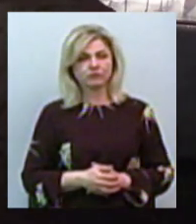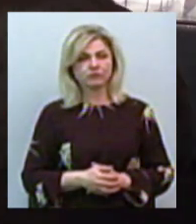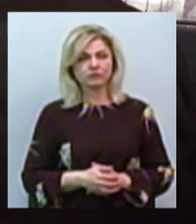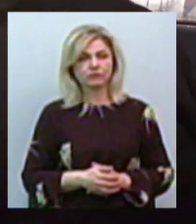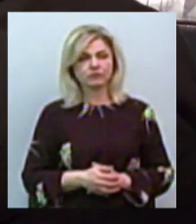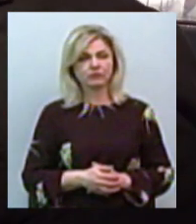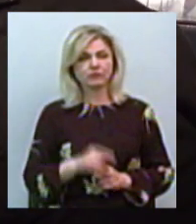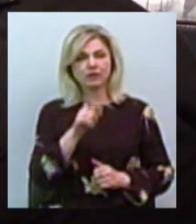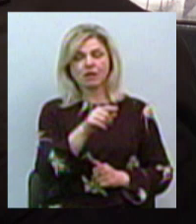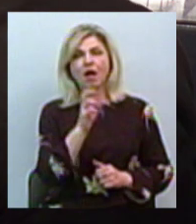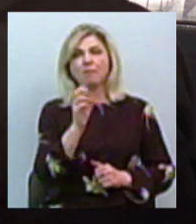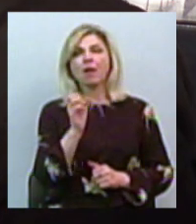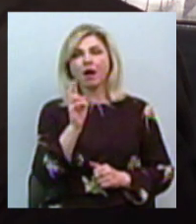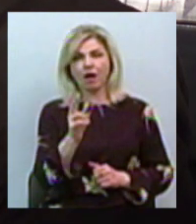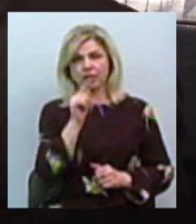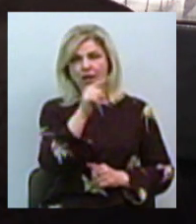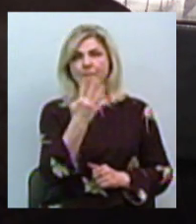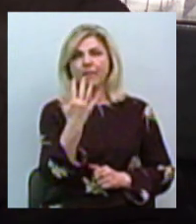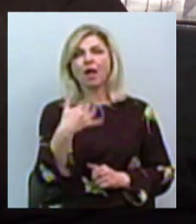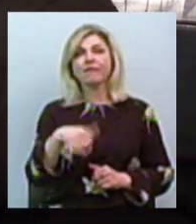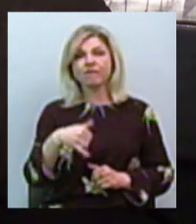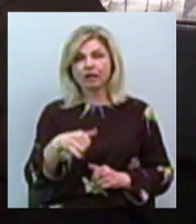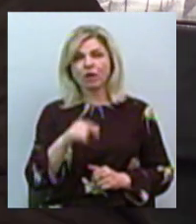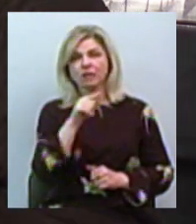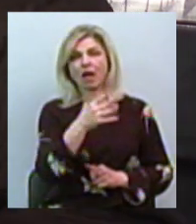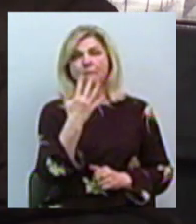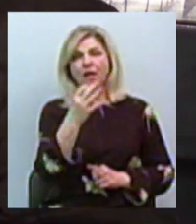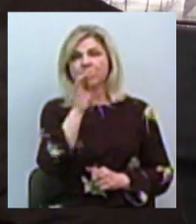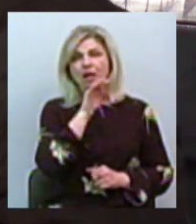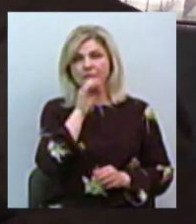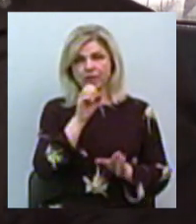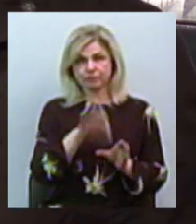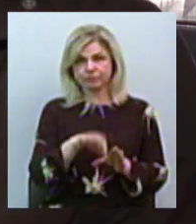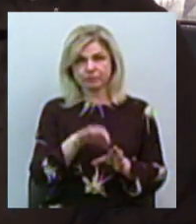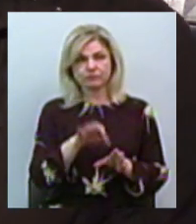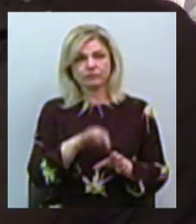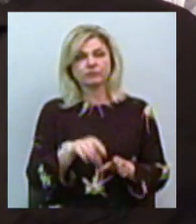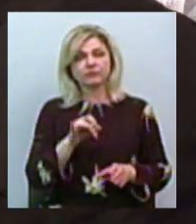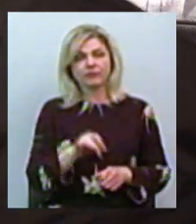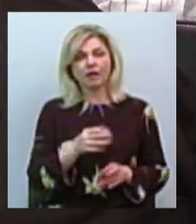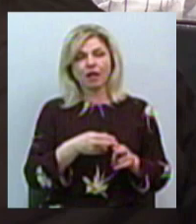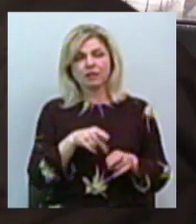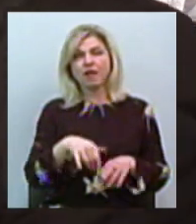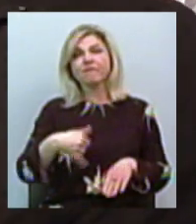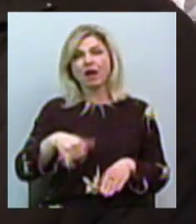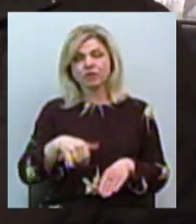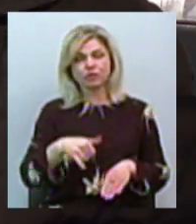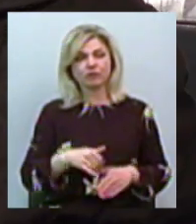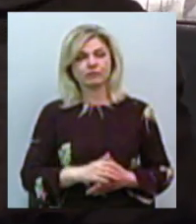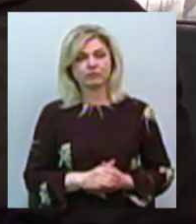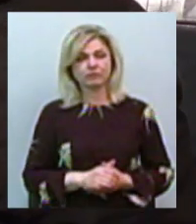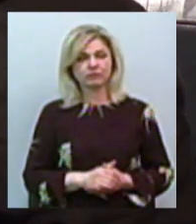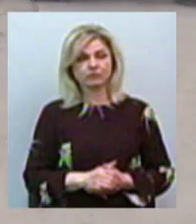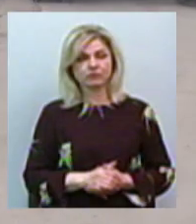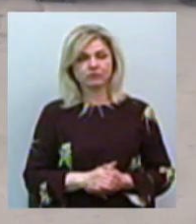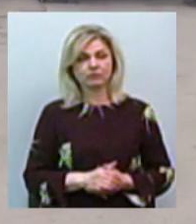в баки, там 5 відер і 5 таблеток ми кидаємо. І ми от це наливаємо в пляшку, і от ця пляшка, мені от ця пляшка націлює